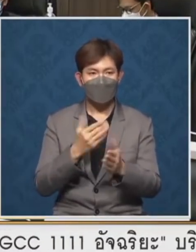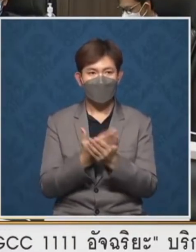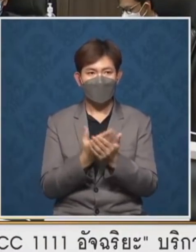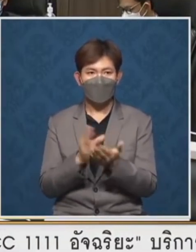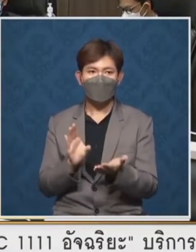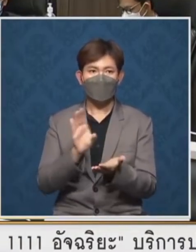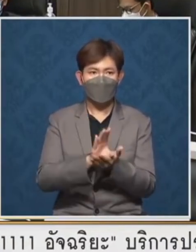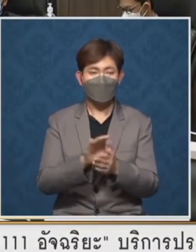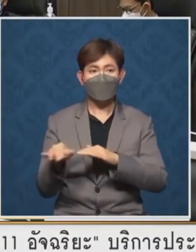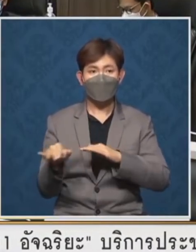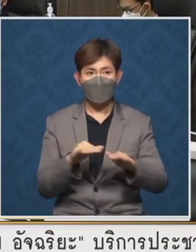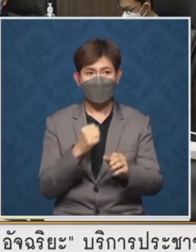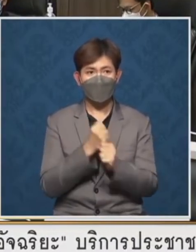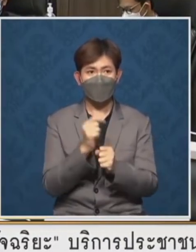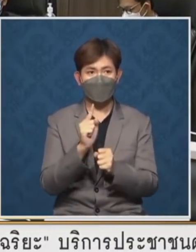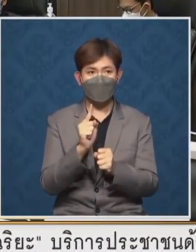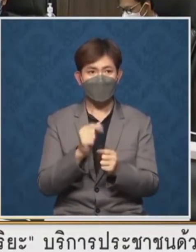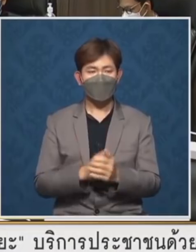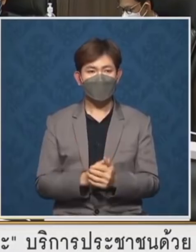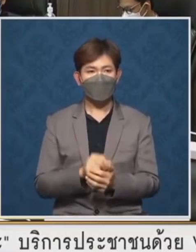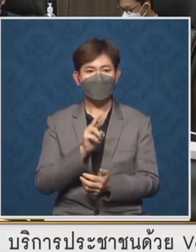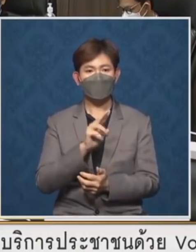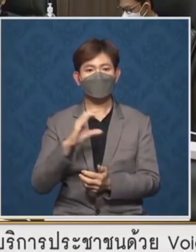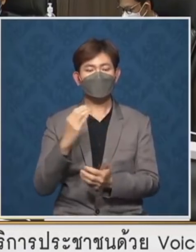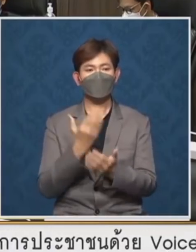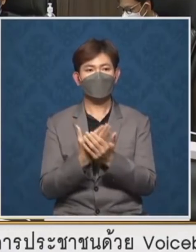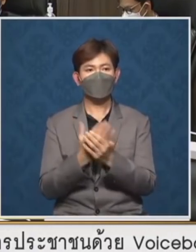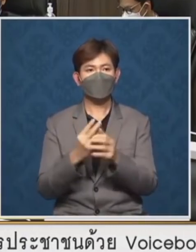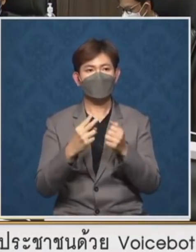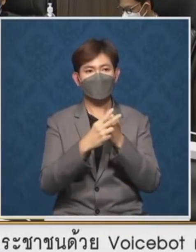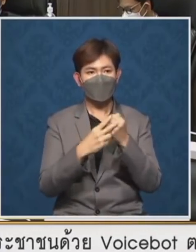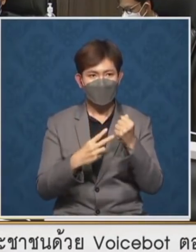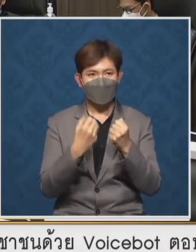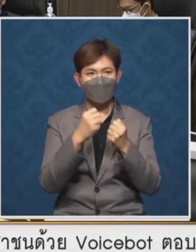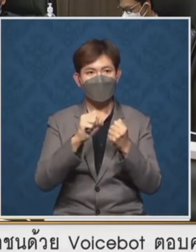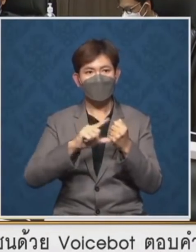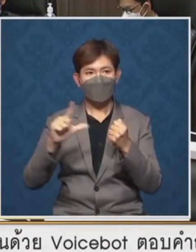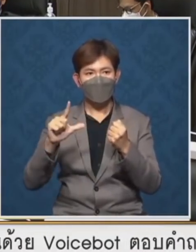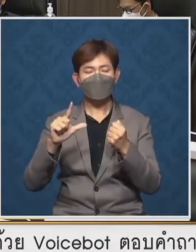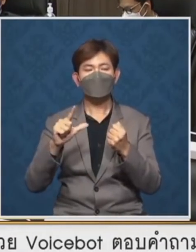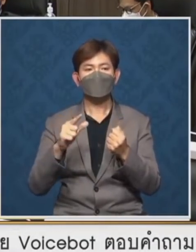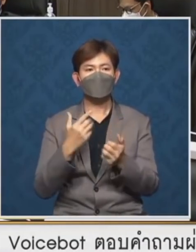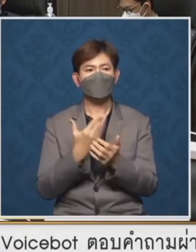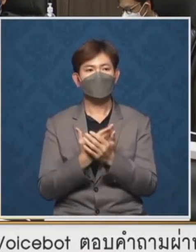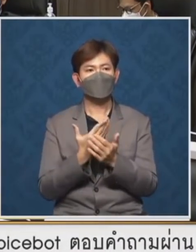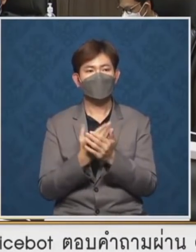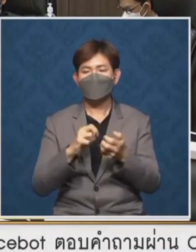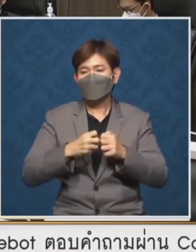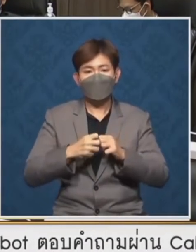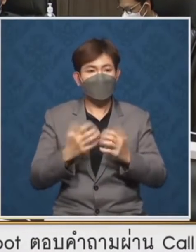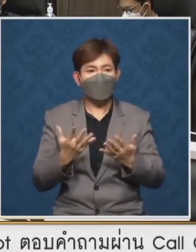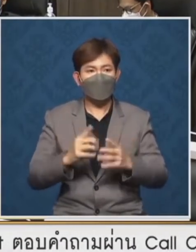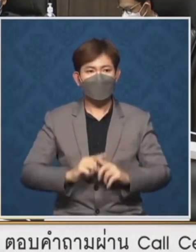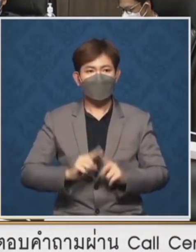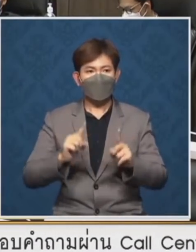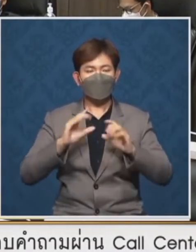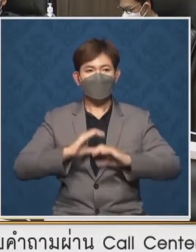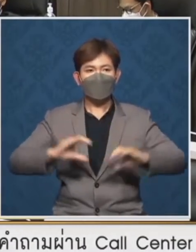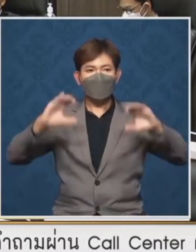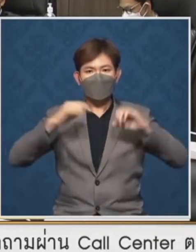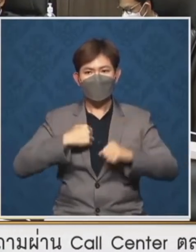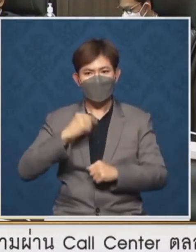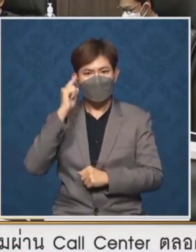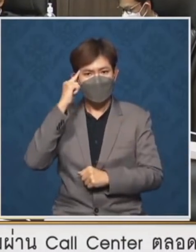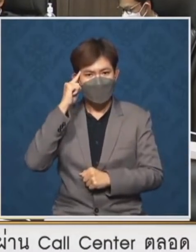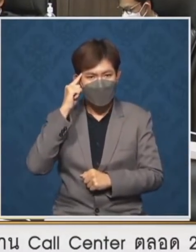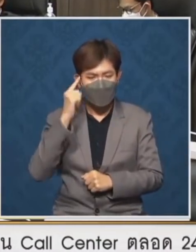ไอเดียสำหรับ VC เหล่านี้เงินล้านเหรียญ10ล้านเหรียญนี่ขนนักแข่งไม่ล่วงครับแต่กับรัฐบาลที่เขาไม่รู้ว่าวันดี